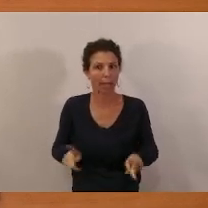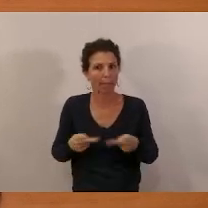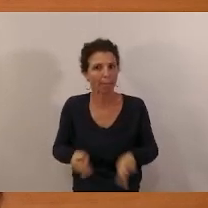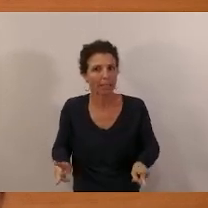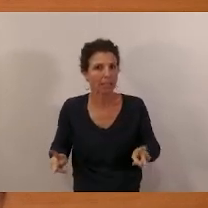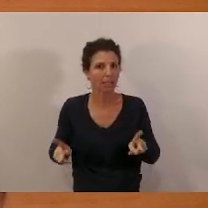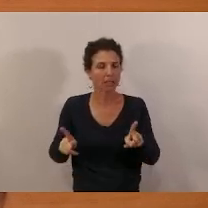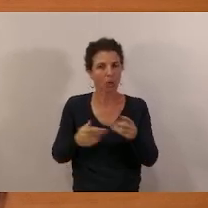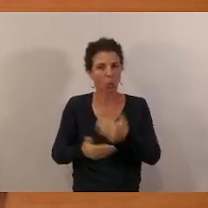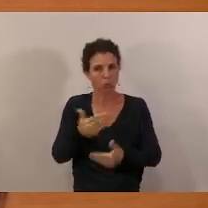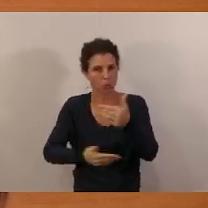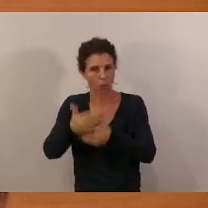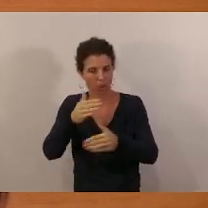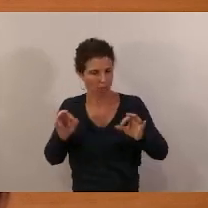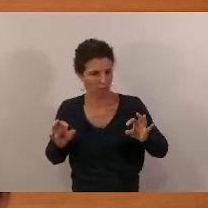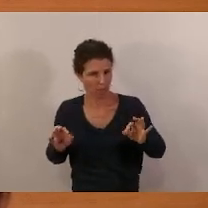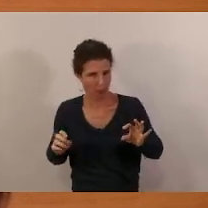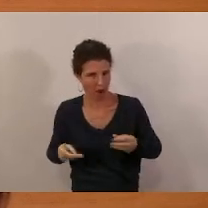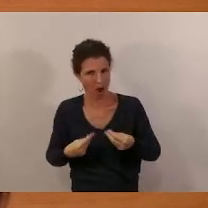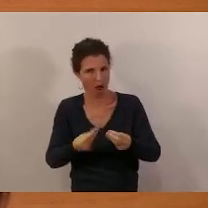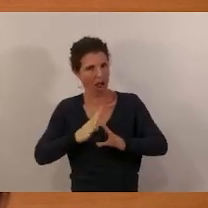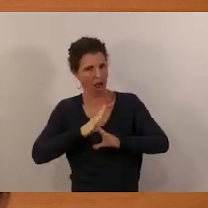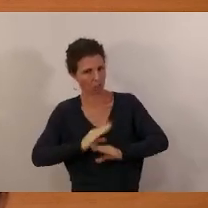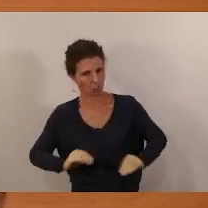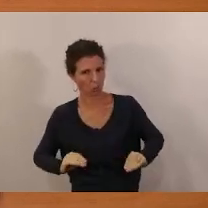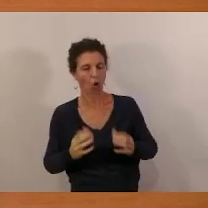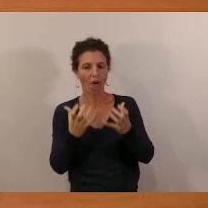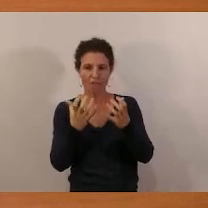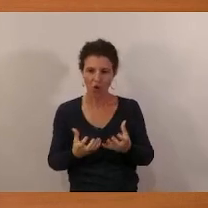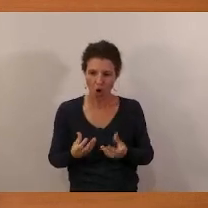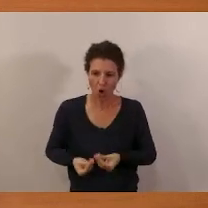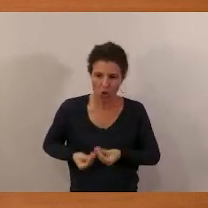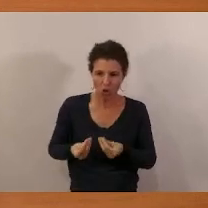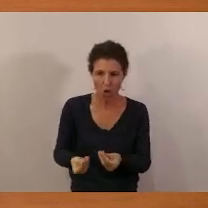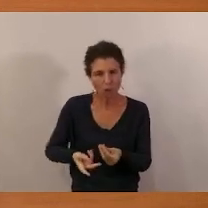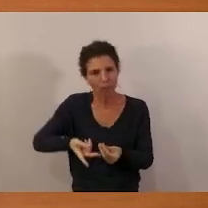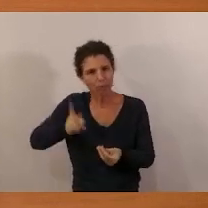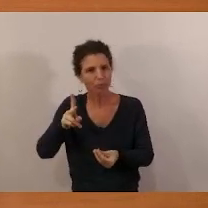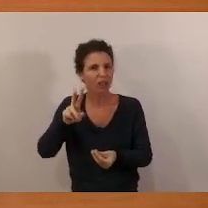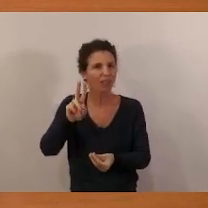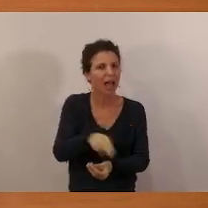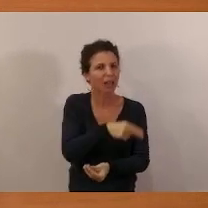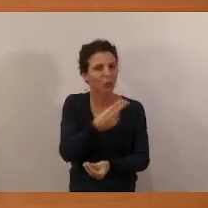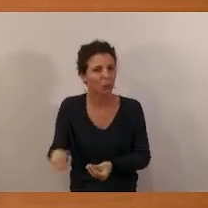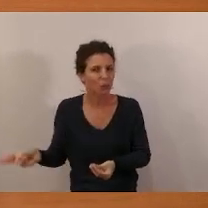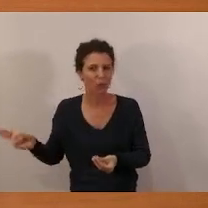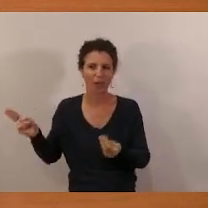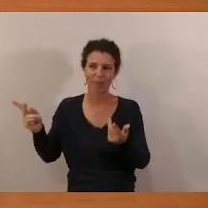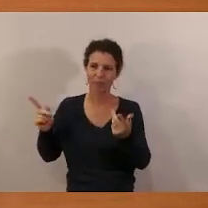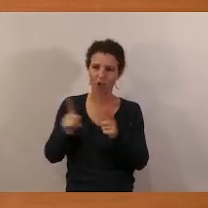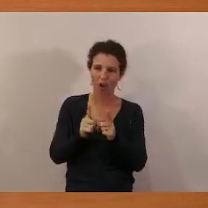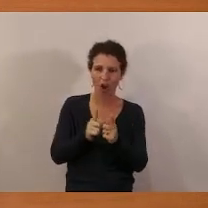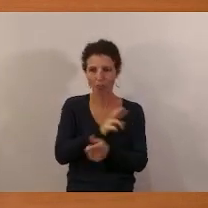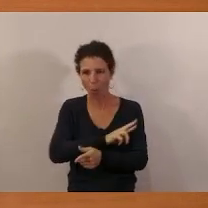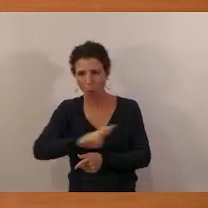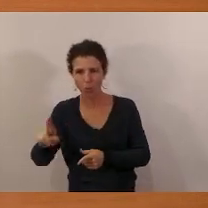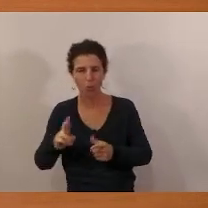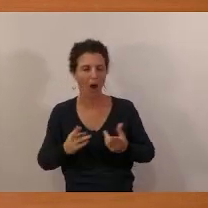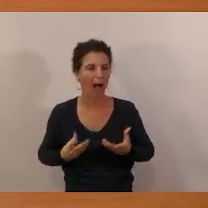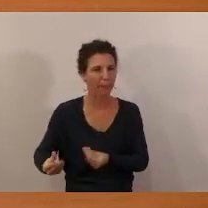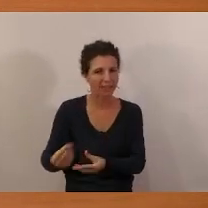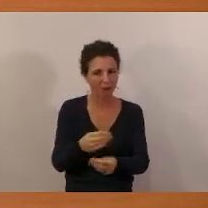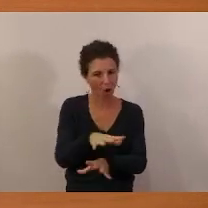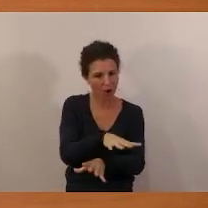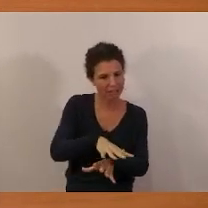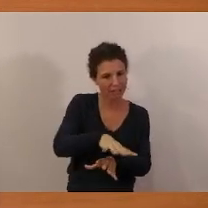site. Nous avons la volonté de renaturer cet espace, de le rendre aux habitants et d'en faire un espace de jeu sur une certaine